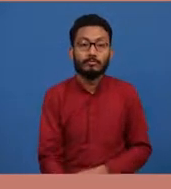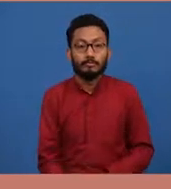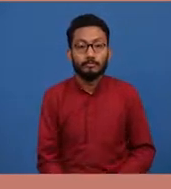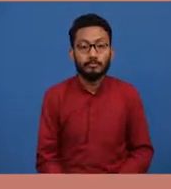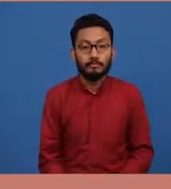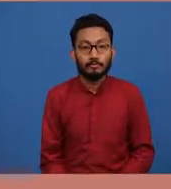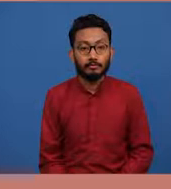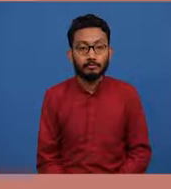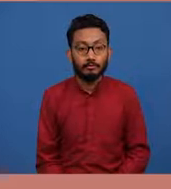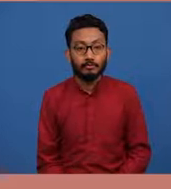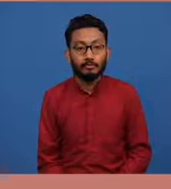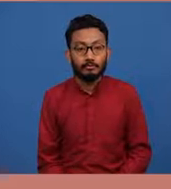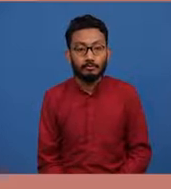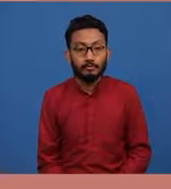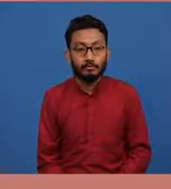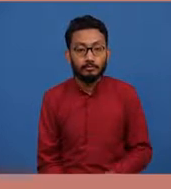kecantikan rama-rama.